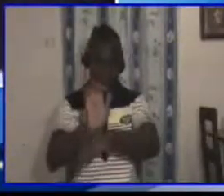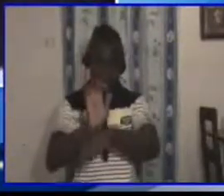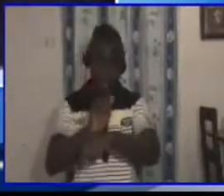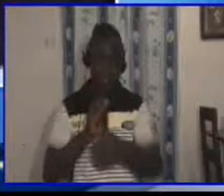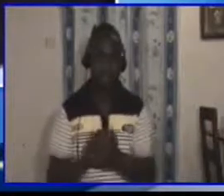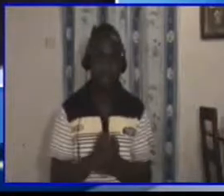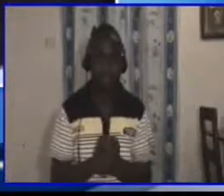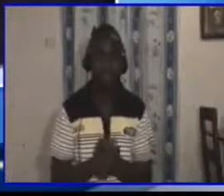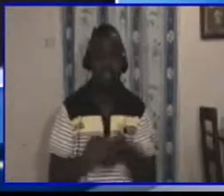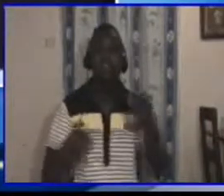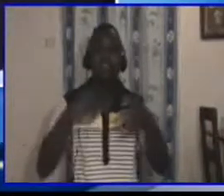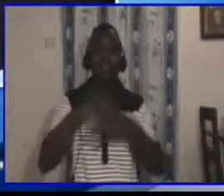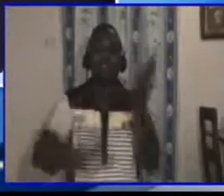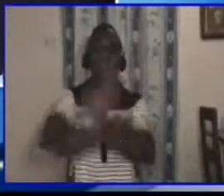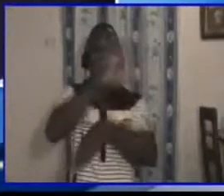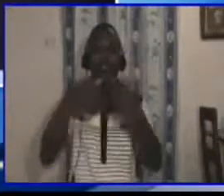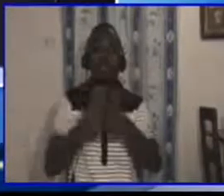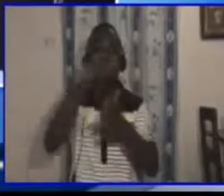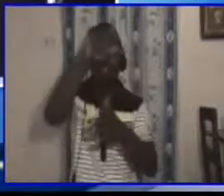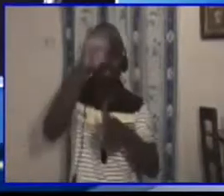tutte le chiese